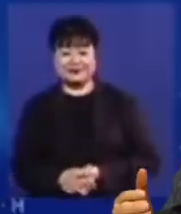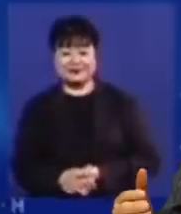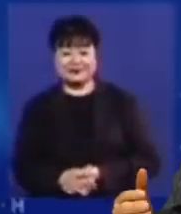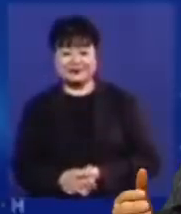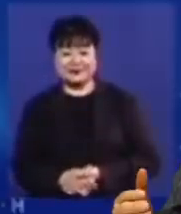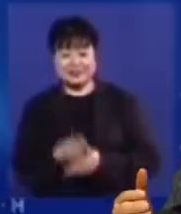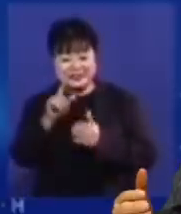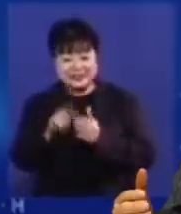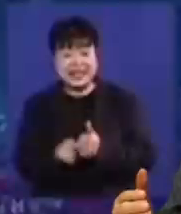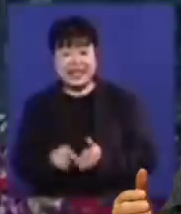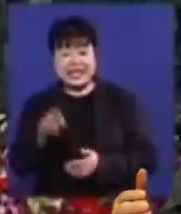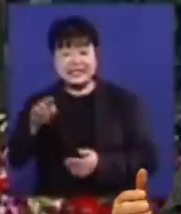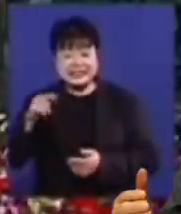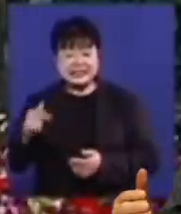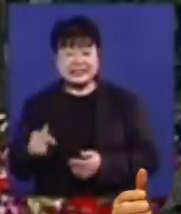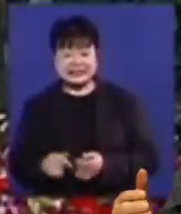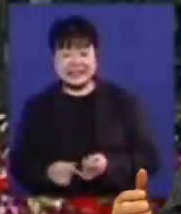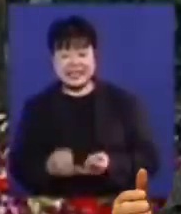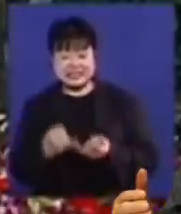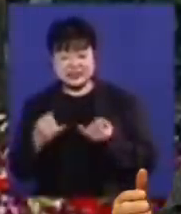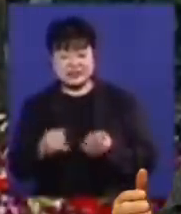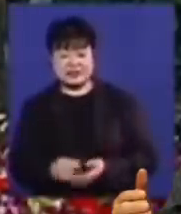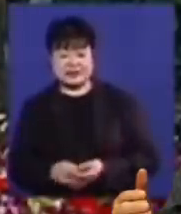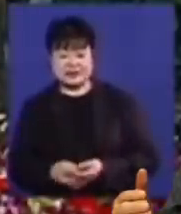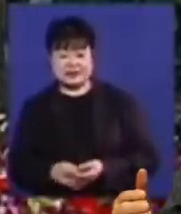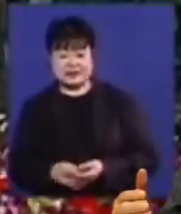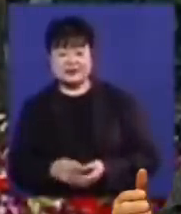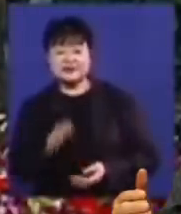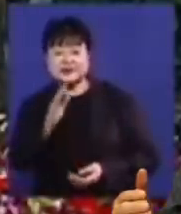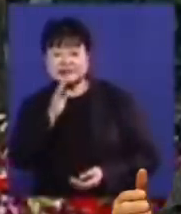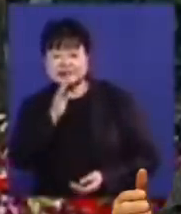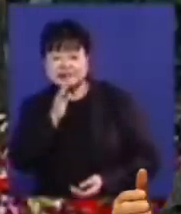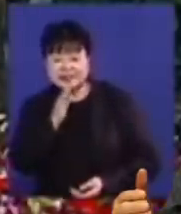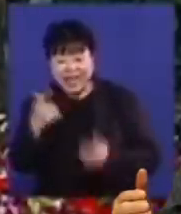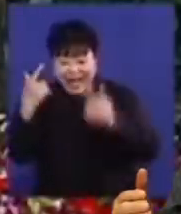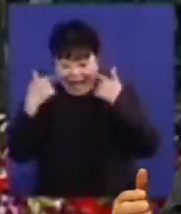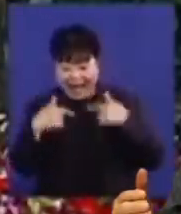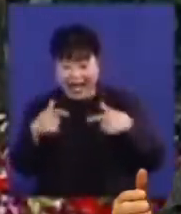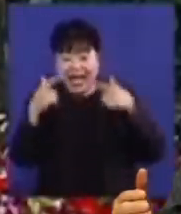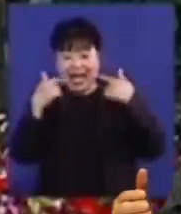당시 신지혜 선수의 별명이 파이널 퀸이었는데 언제나